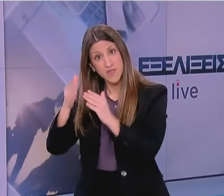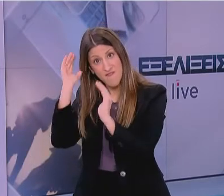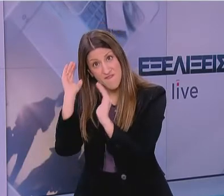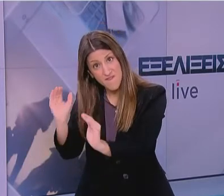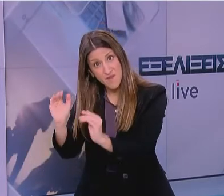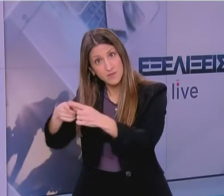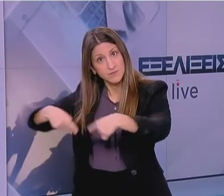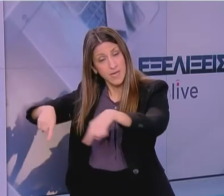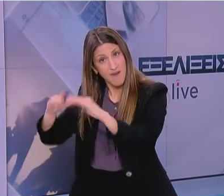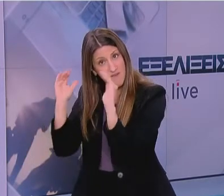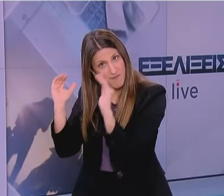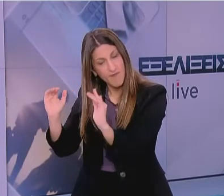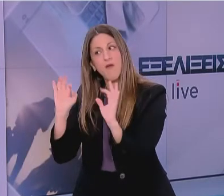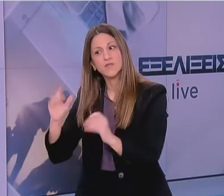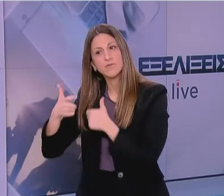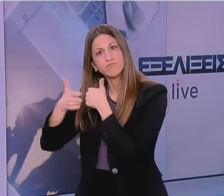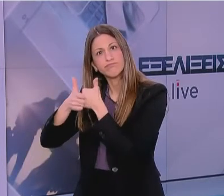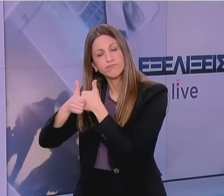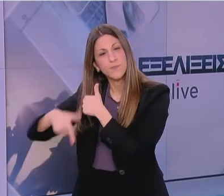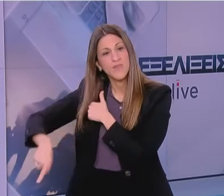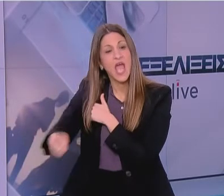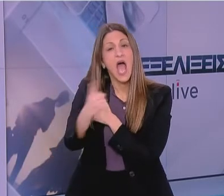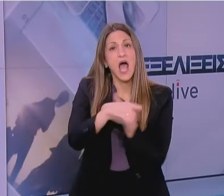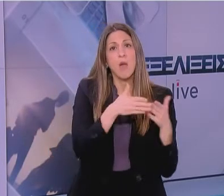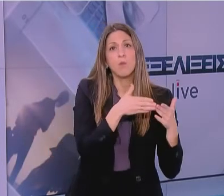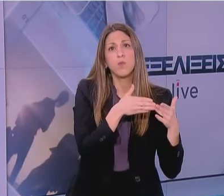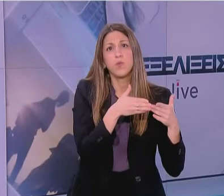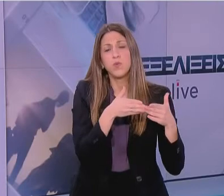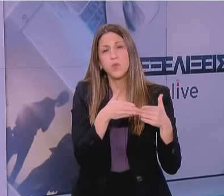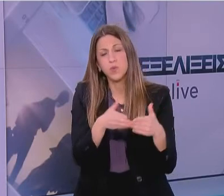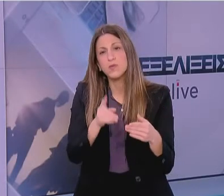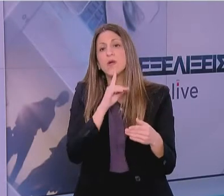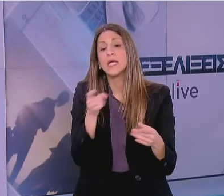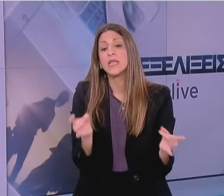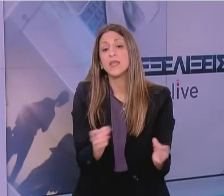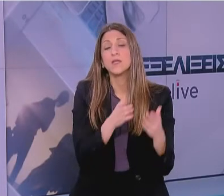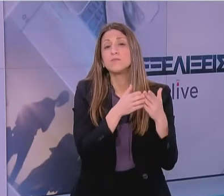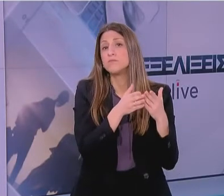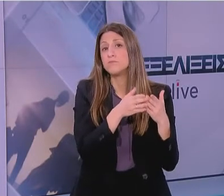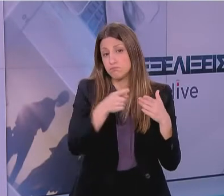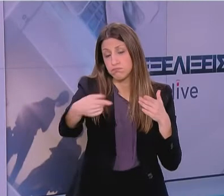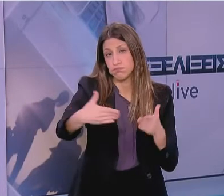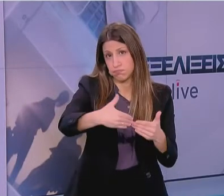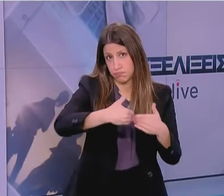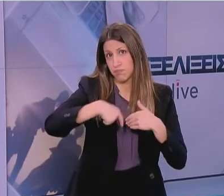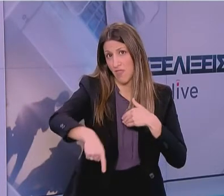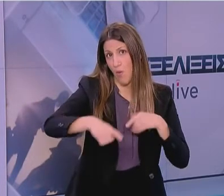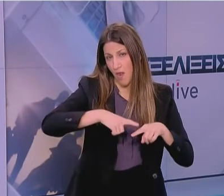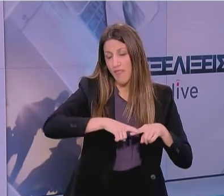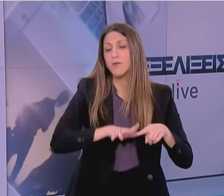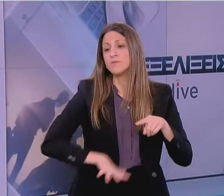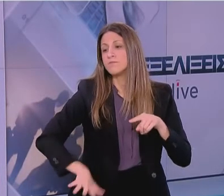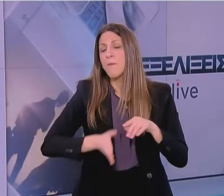την επιτήρηση λιμενικής αρχής, ενώ τα υπόλοιπα σκάφη που θα φυθούν στη χώρα μας θα οδηγηθούν στην ίδια εγκατάσταση για τη διενέργεια των αναγκαίων